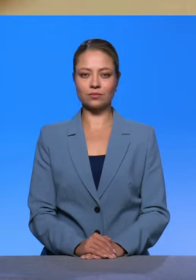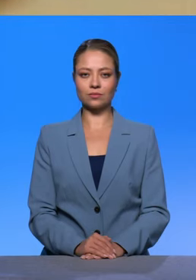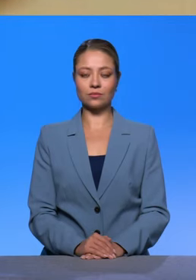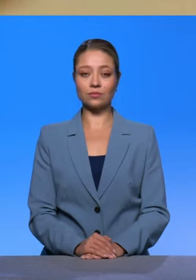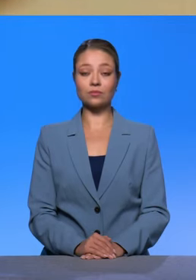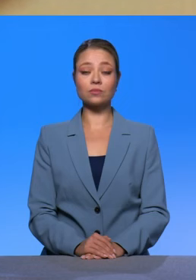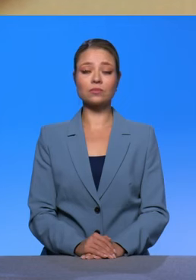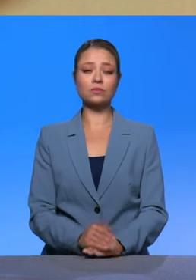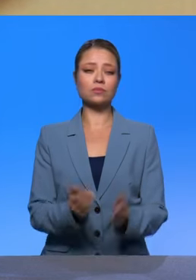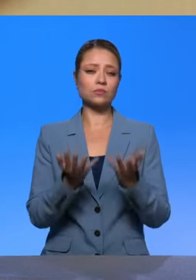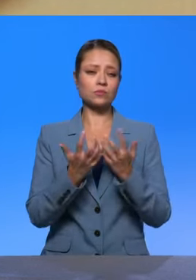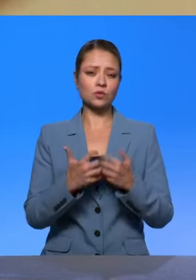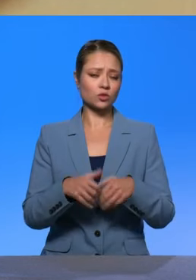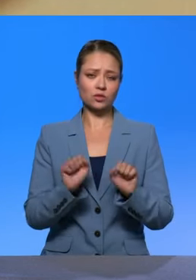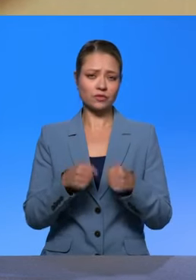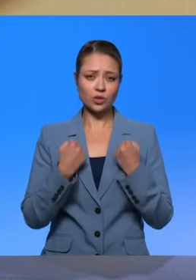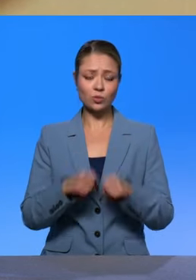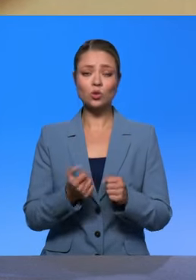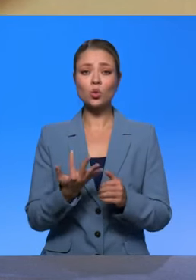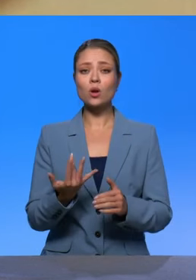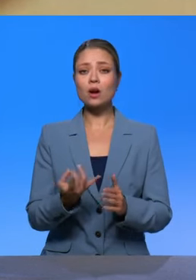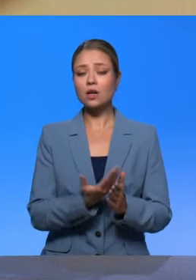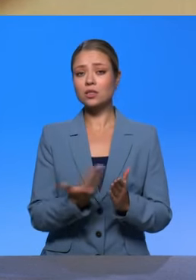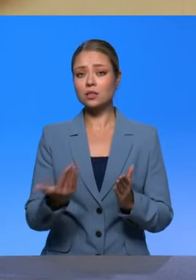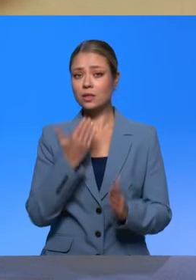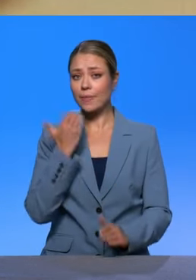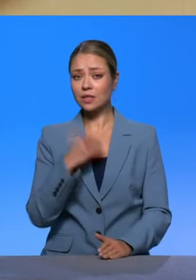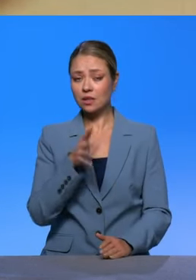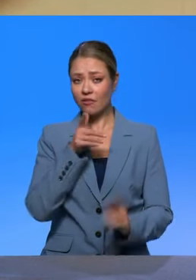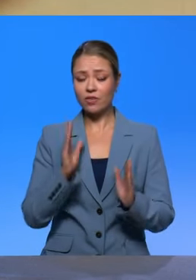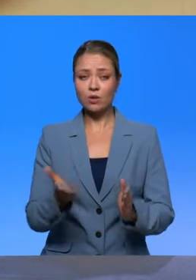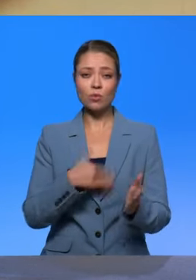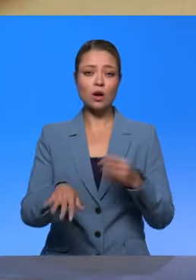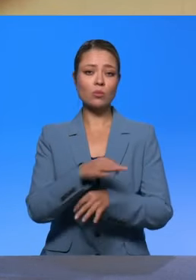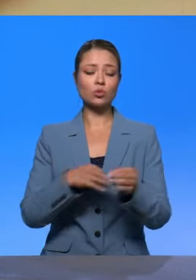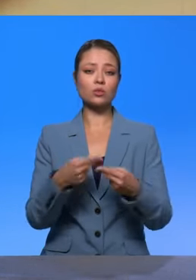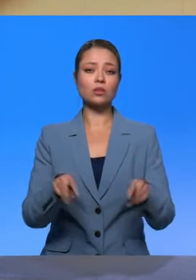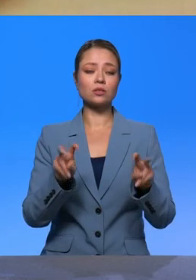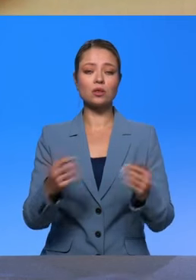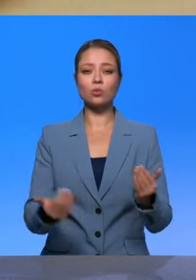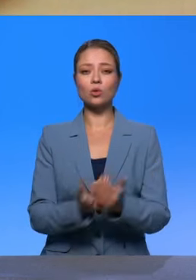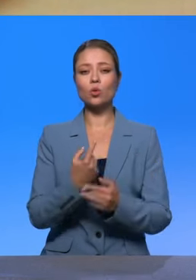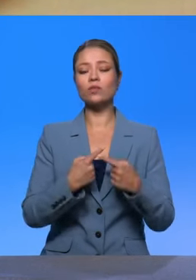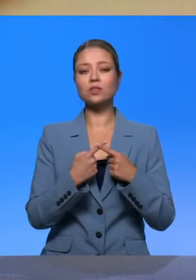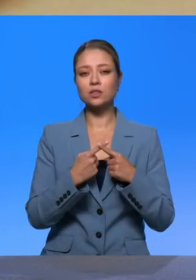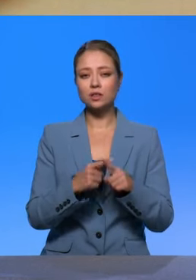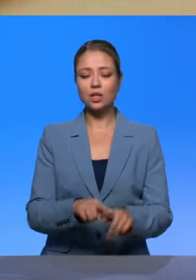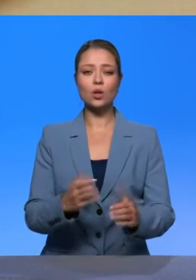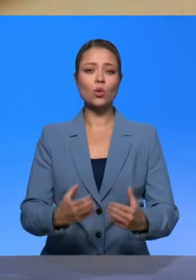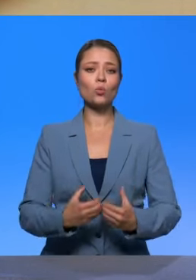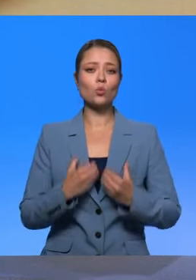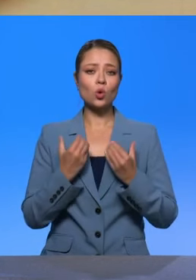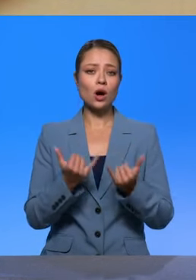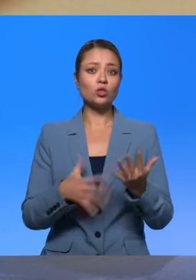Сбиться со счета, вы знаете, уважаемые зрители, сколько раз за последнее время мы обсуждали в эфирах тему новых технологий, пугающего всех